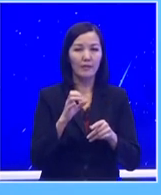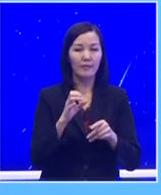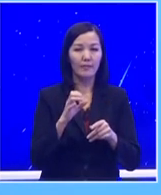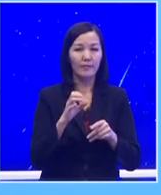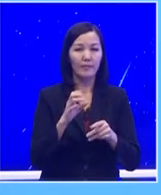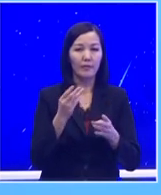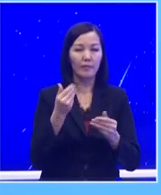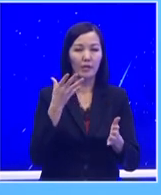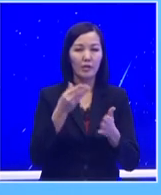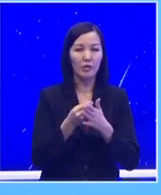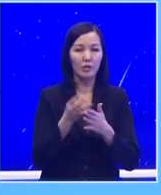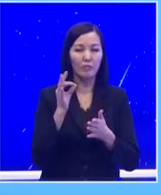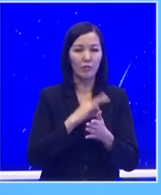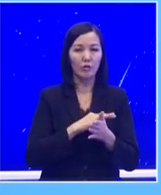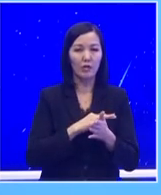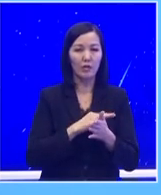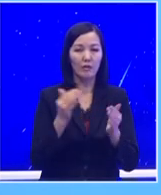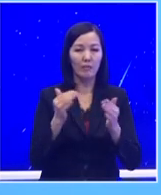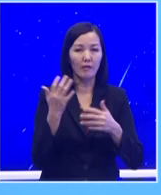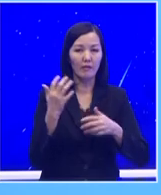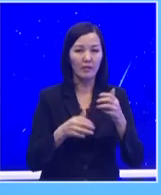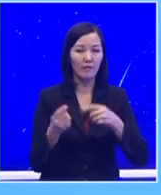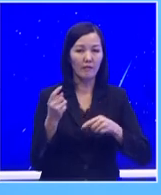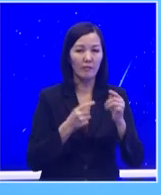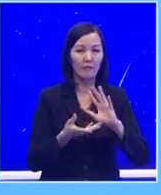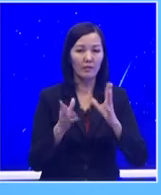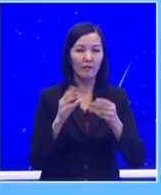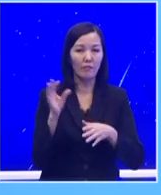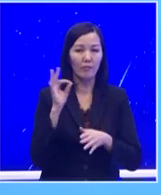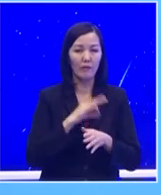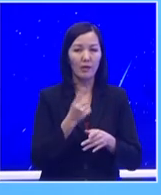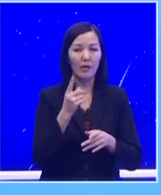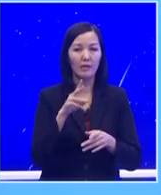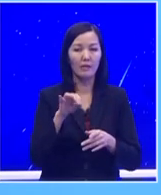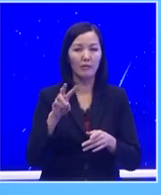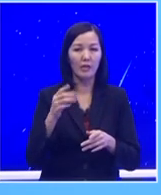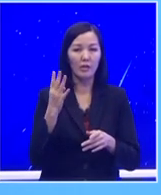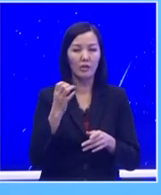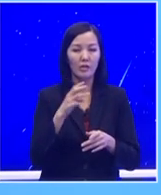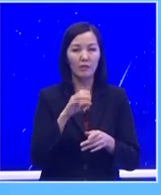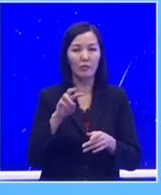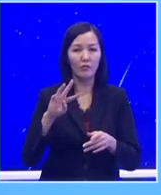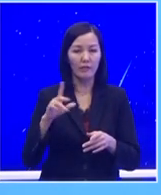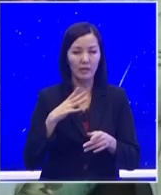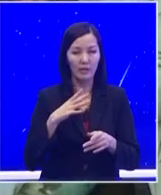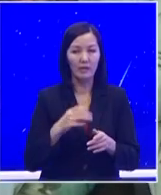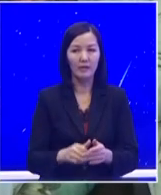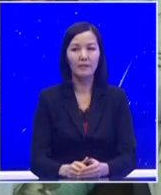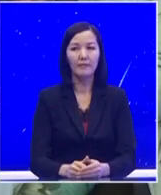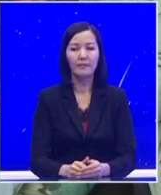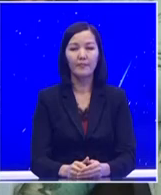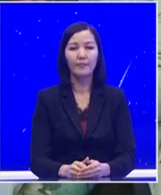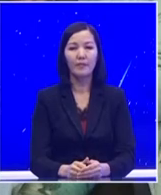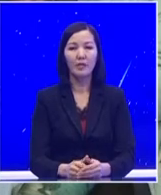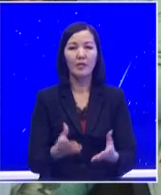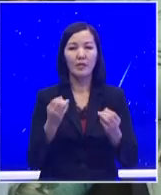Поступление платежей в бюджет от субъектов малого и среднего бизнеса составляет 1 миллиард 400 миллионов тенге. Не